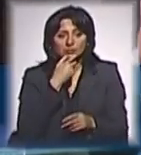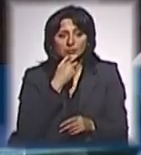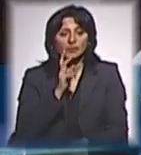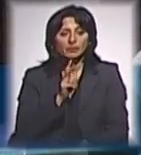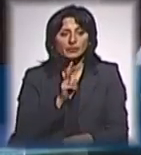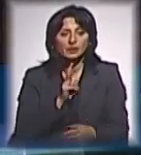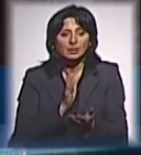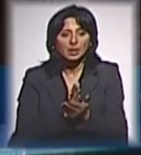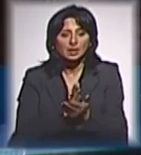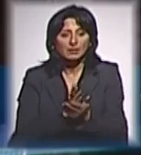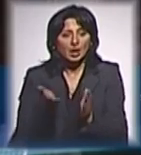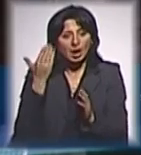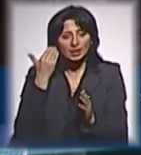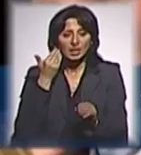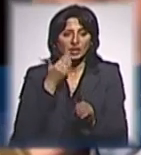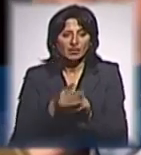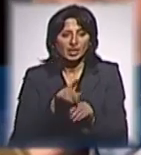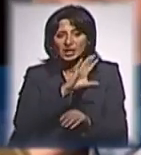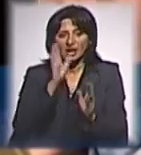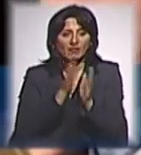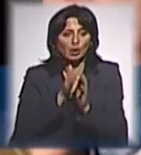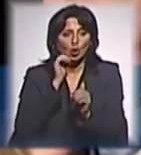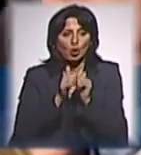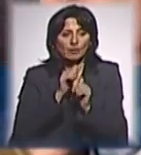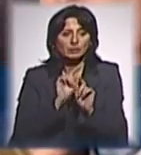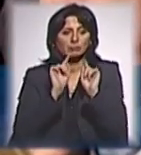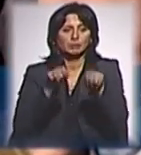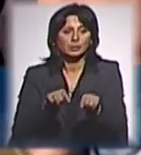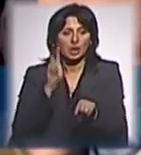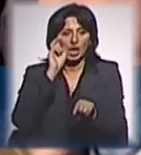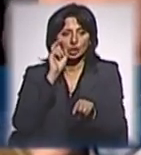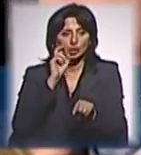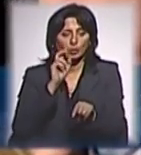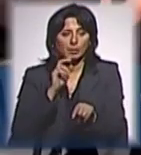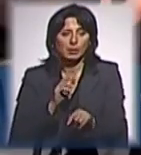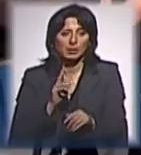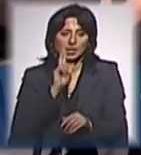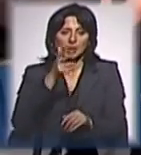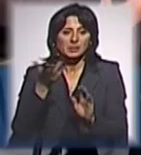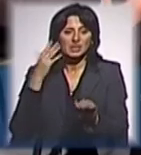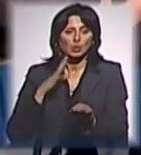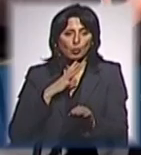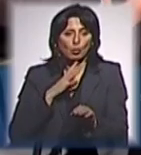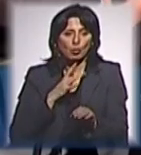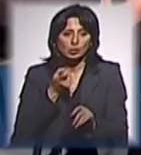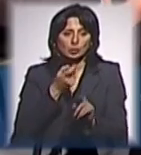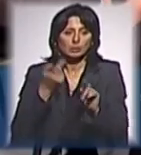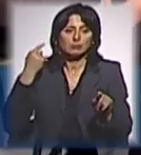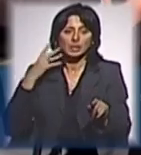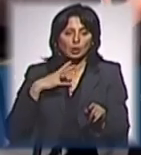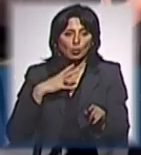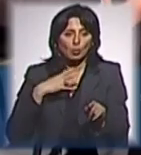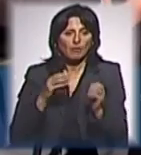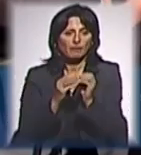ელემენტარულად, ადრე თუ გვიან ისინი ყოველთვის იყვნენ ხელისუფლებაში. ან დღეს არიან, ან 3 წლის წინ იყვნენ, ან ცოტა უფრო დიდი